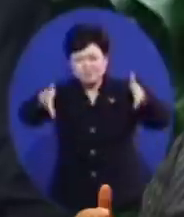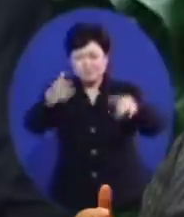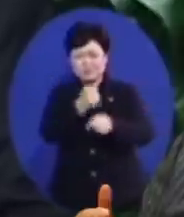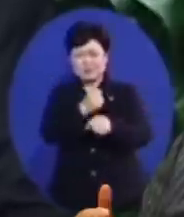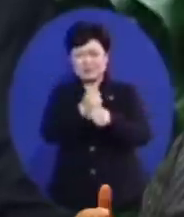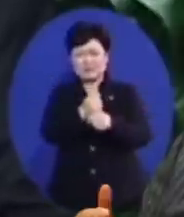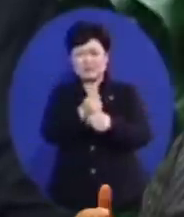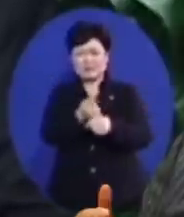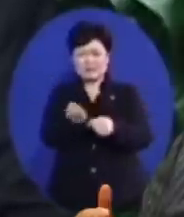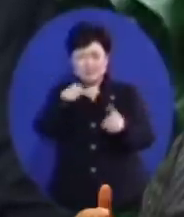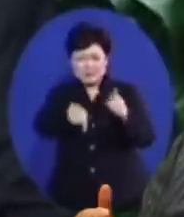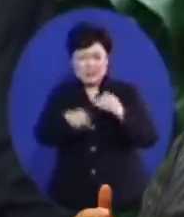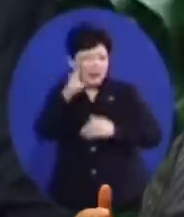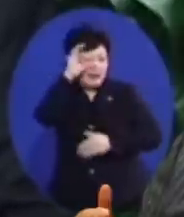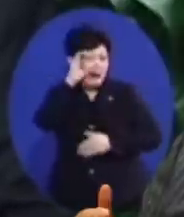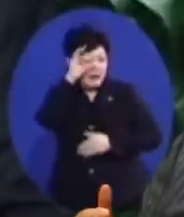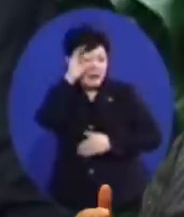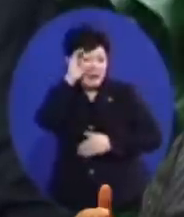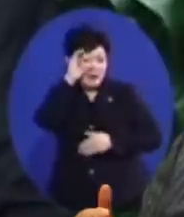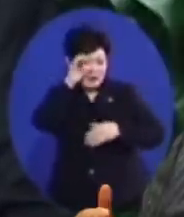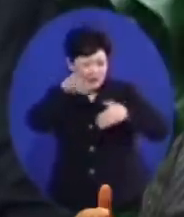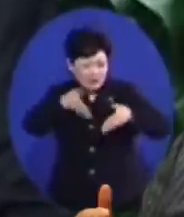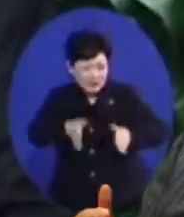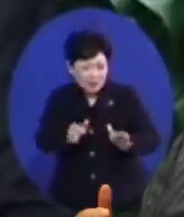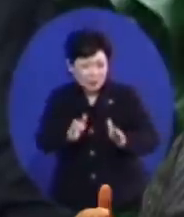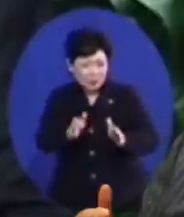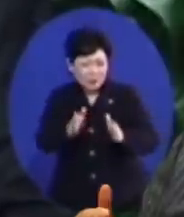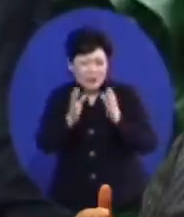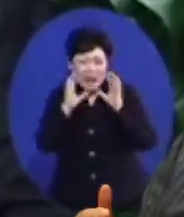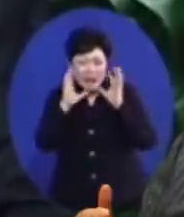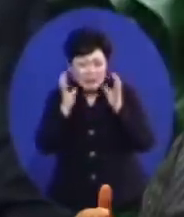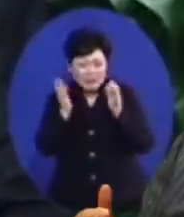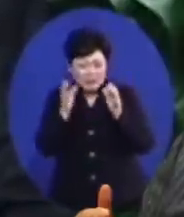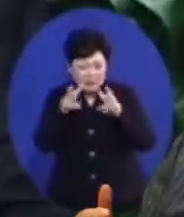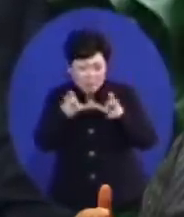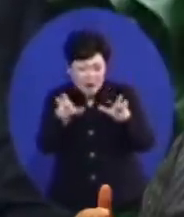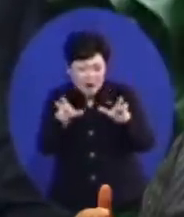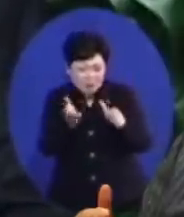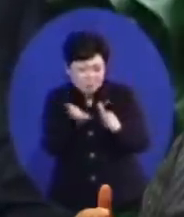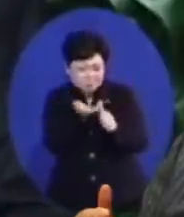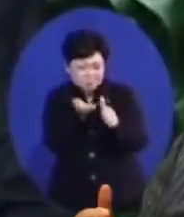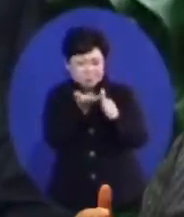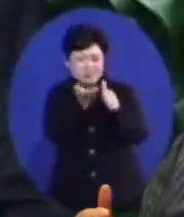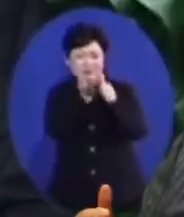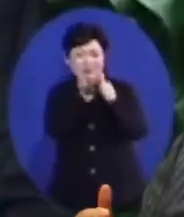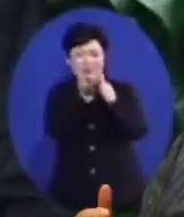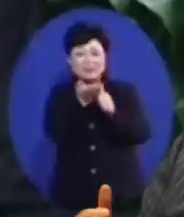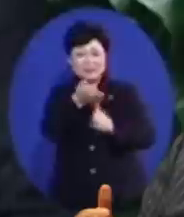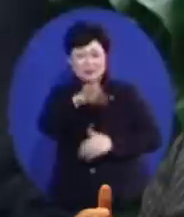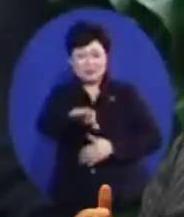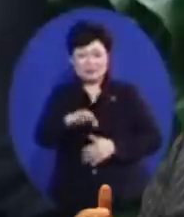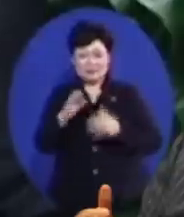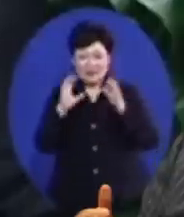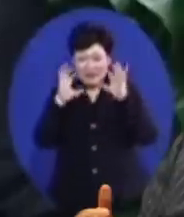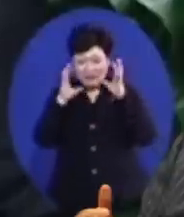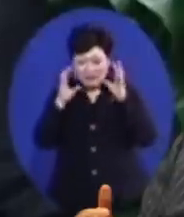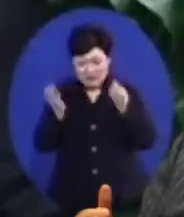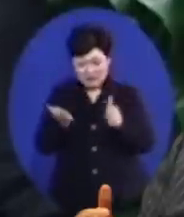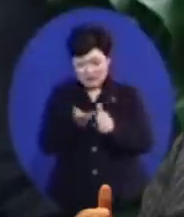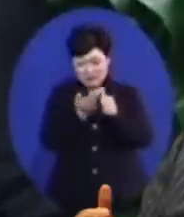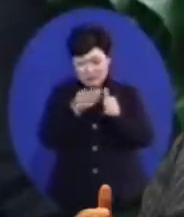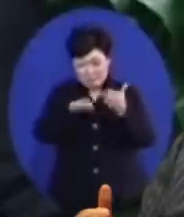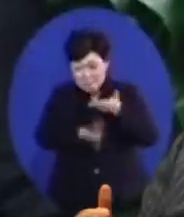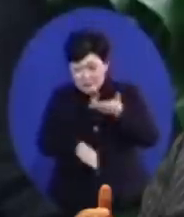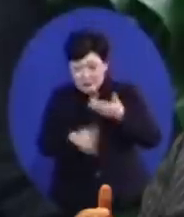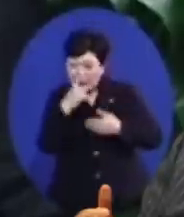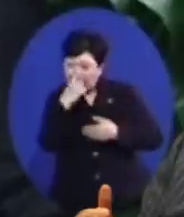만들어 놓고 거기에 알을 낳고 새끼를 까서 이제 새끼를 기릅니다. 새끼들은 밑에 가시 둥지인